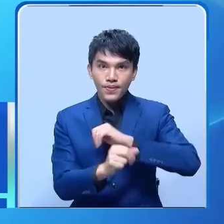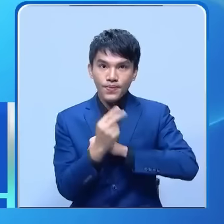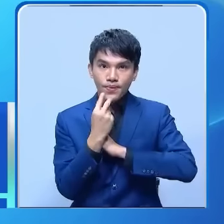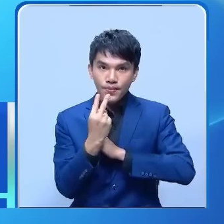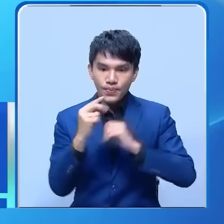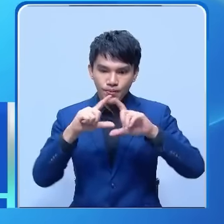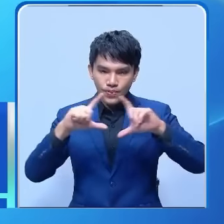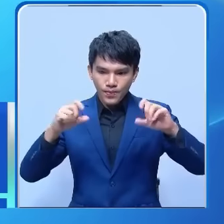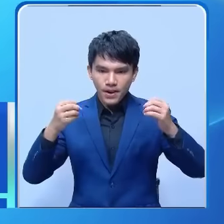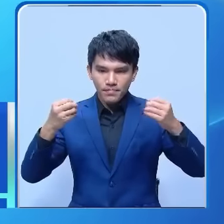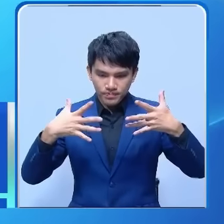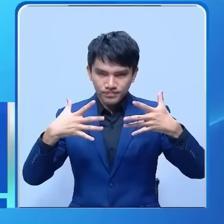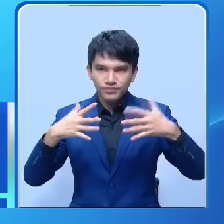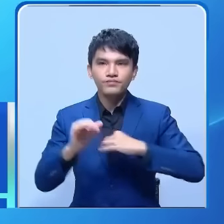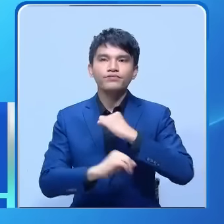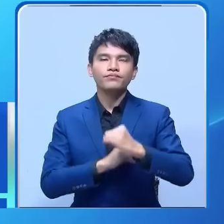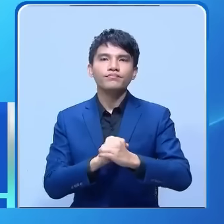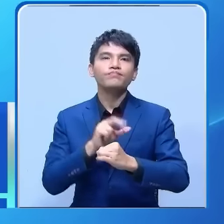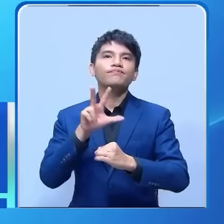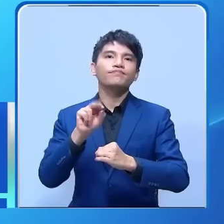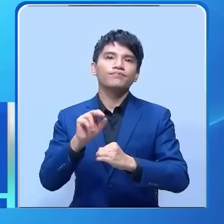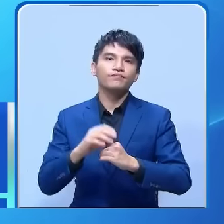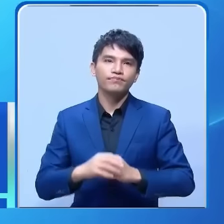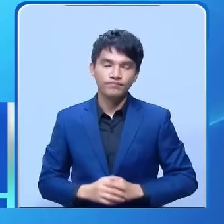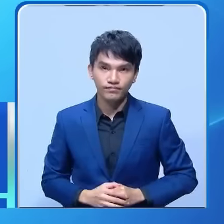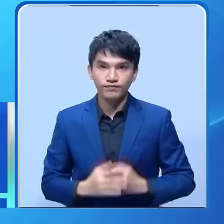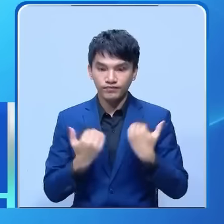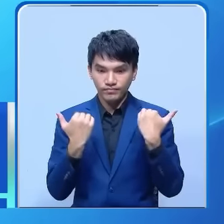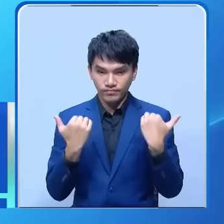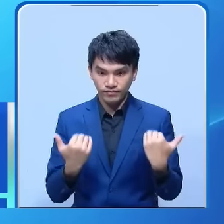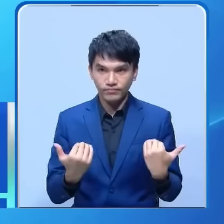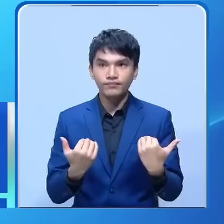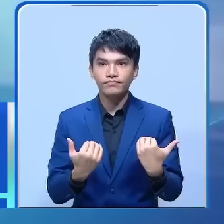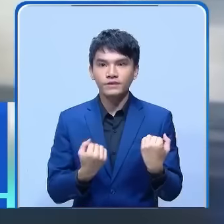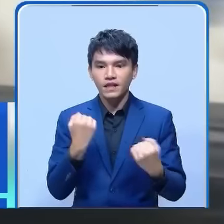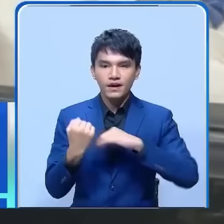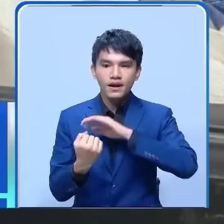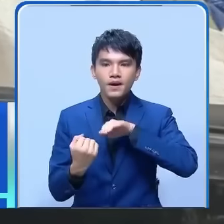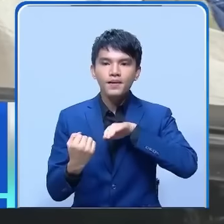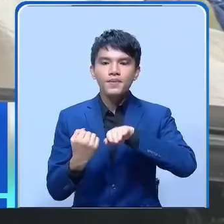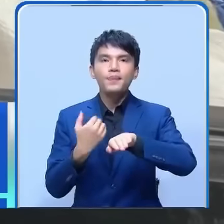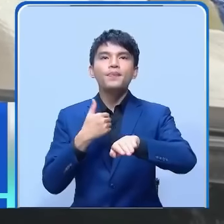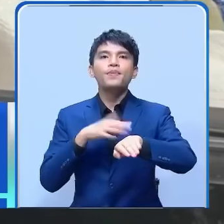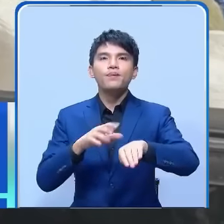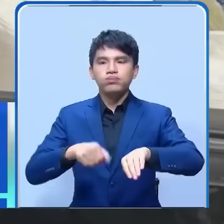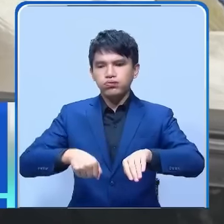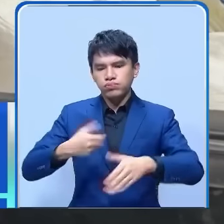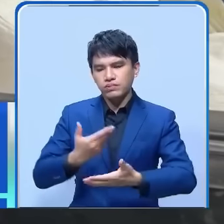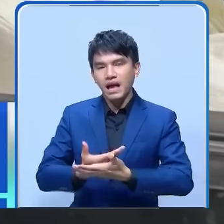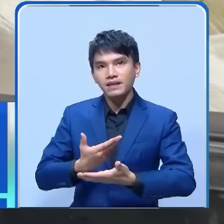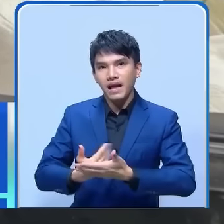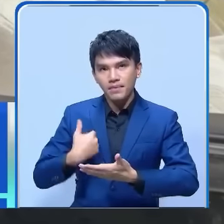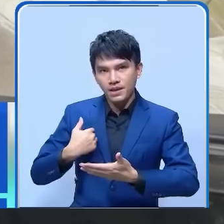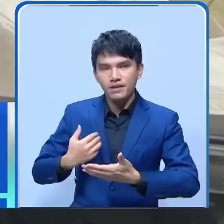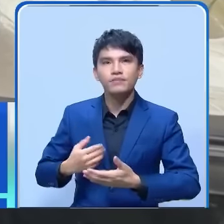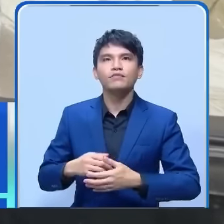ำตัวประชาชนของนายธนาอายุ30ปีก็คาดว่านี่แหละเป็นคนขับรถกระบะที่หลบหนีไปมีกระเป๋าสตางค์มีเอกสารการ